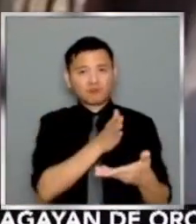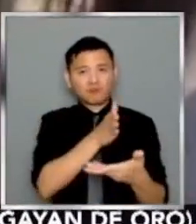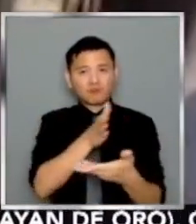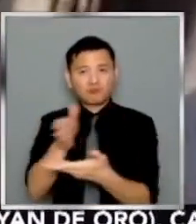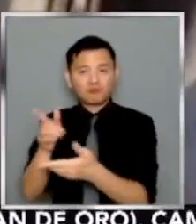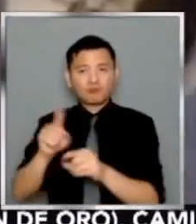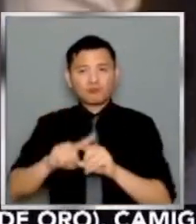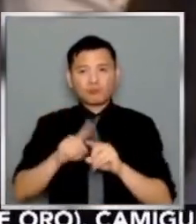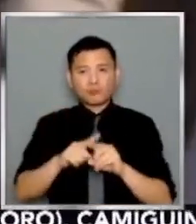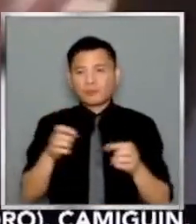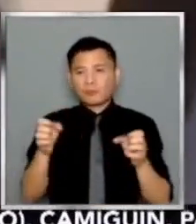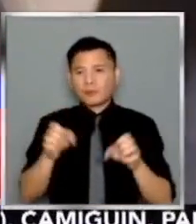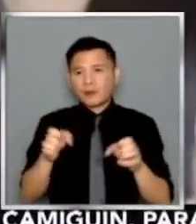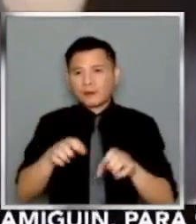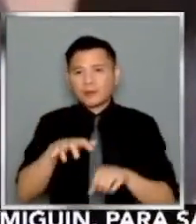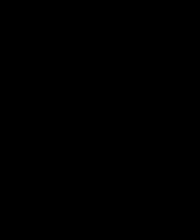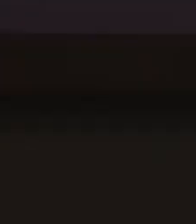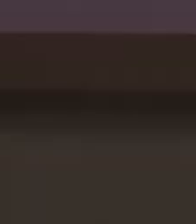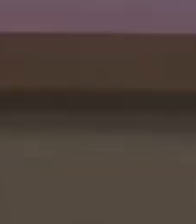Metro Manila.